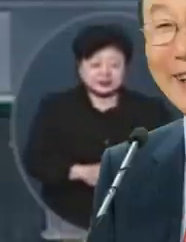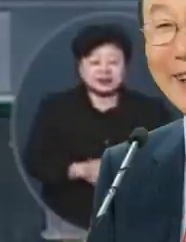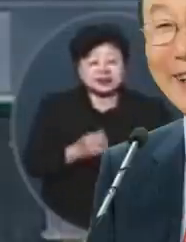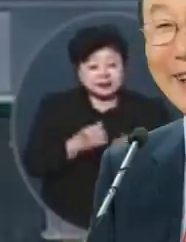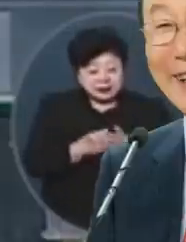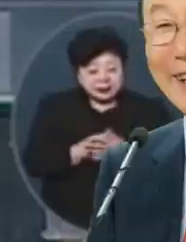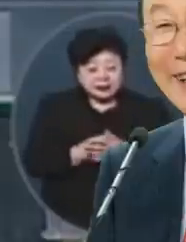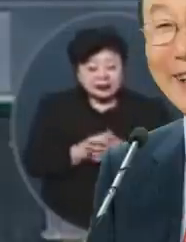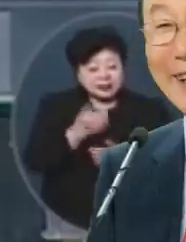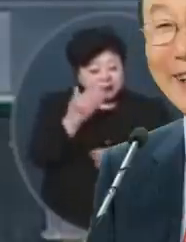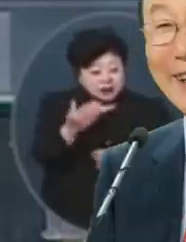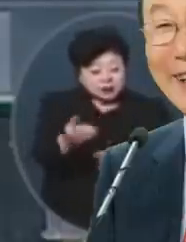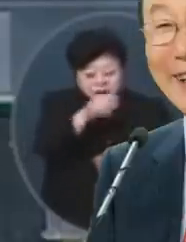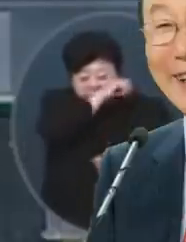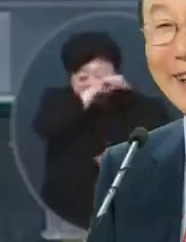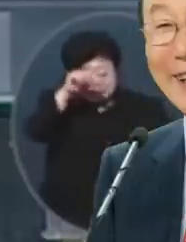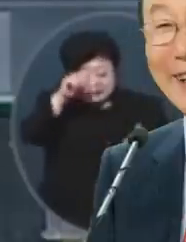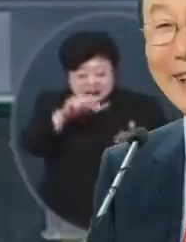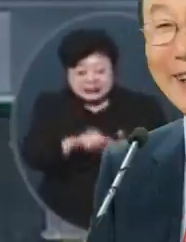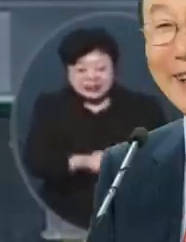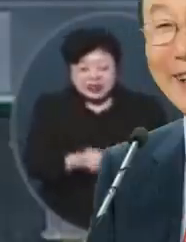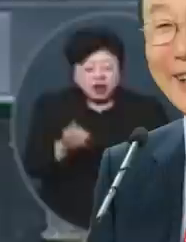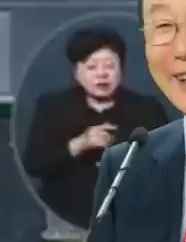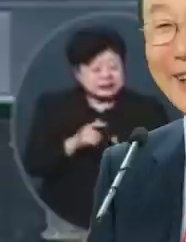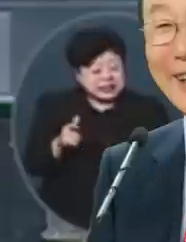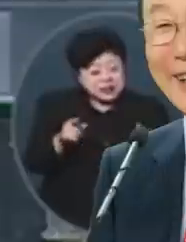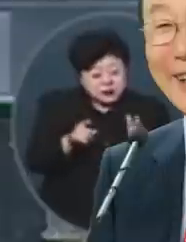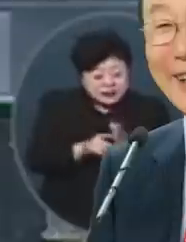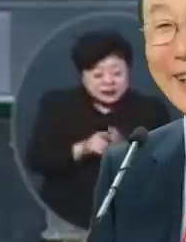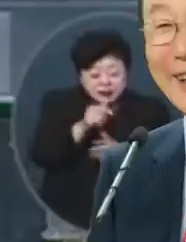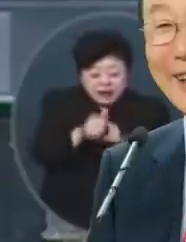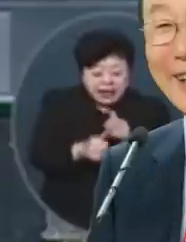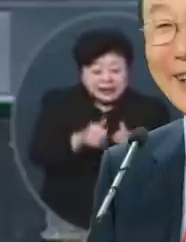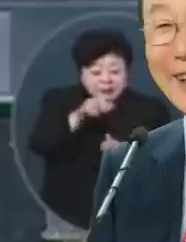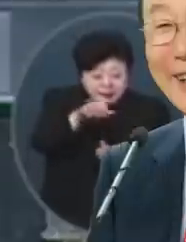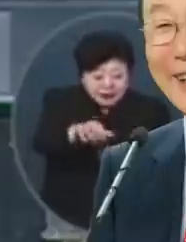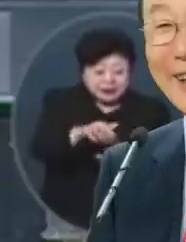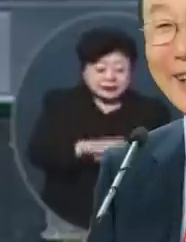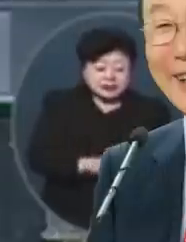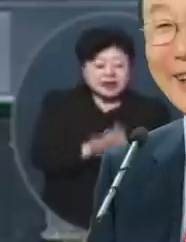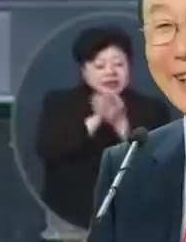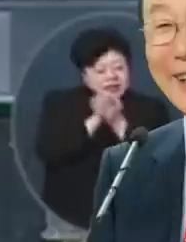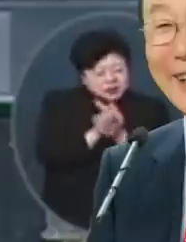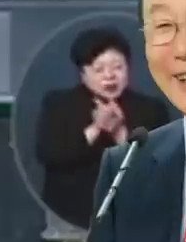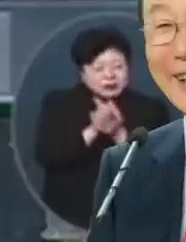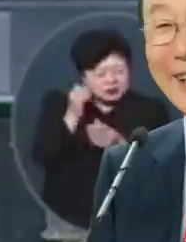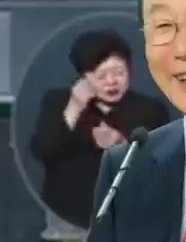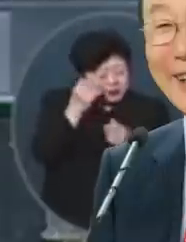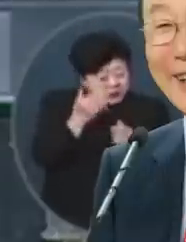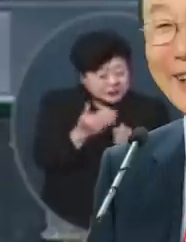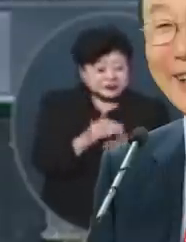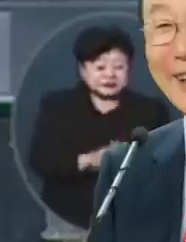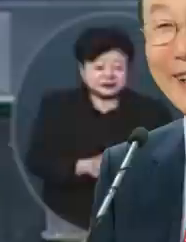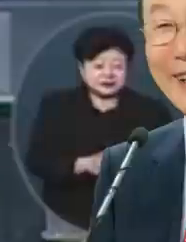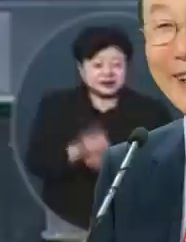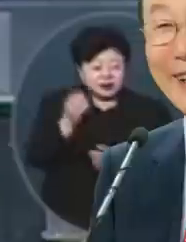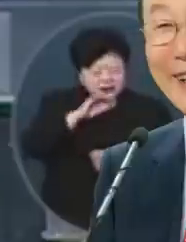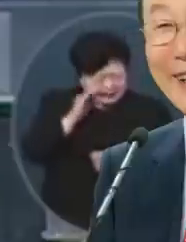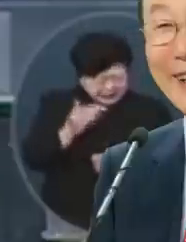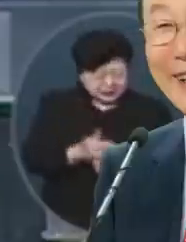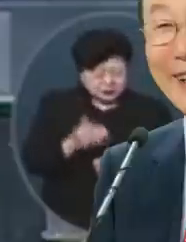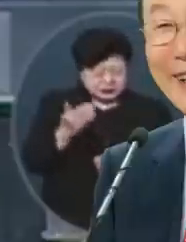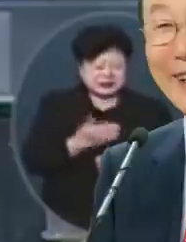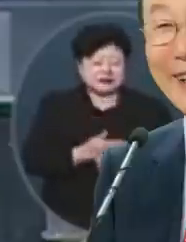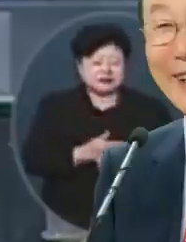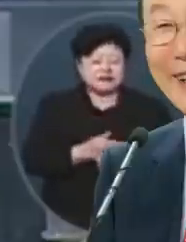그러므로 여러분의 인생이 흐무하지 않게 위해서 하나님 앞에 기도하면 성령께서는 영혼이 잘된 값이